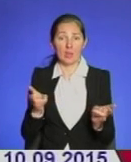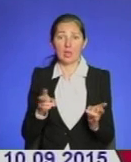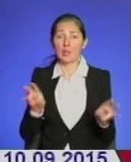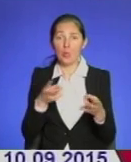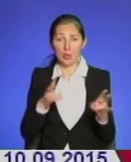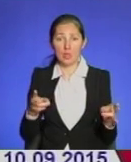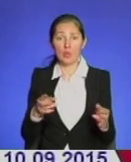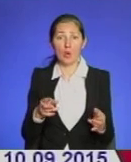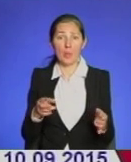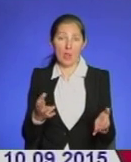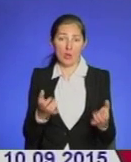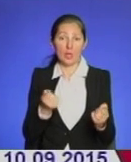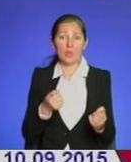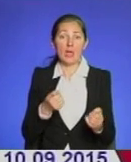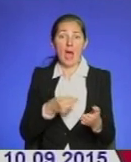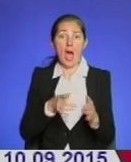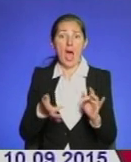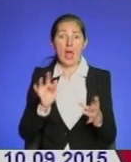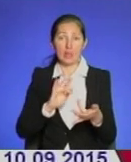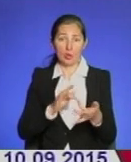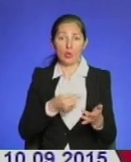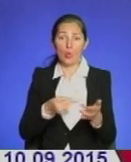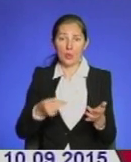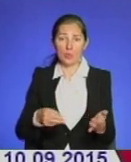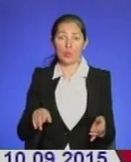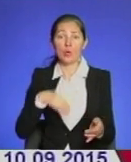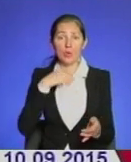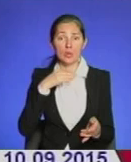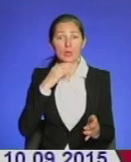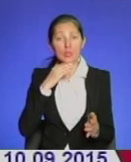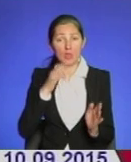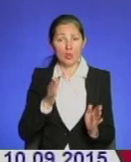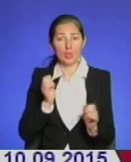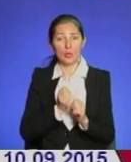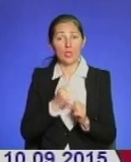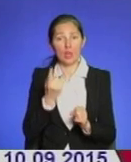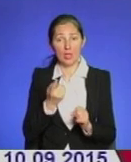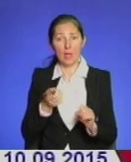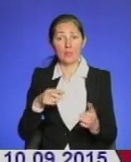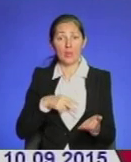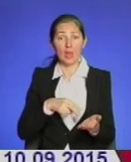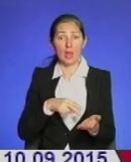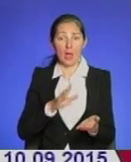підпису. Достатньо лише зробити єдине – це зайти на сайт